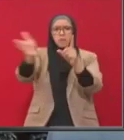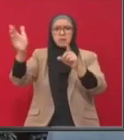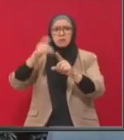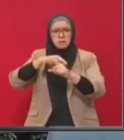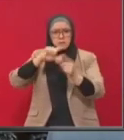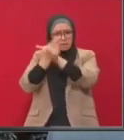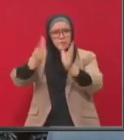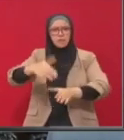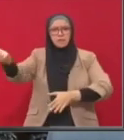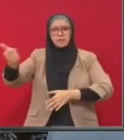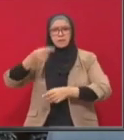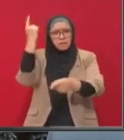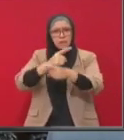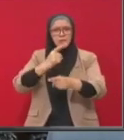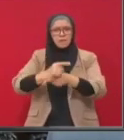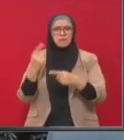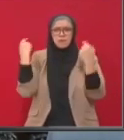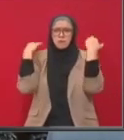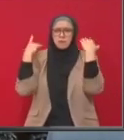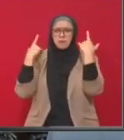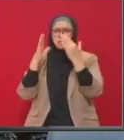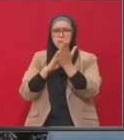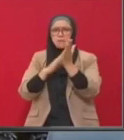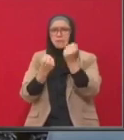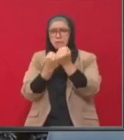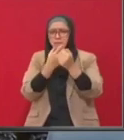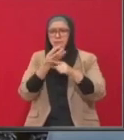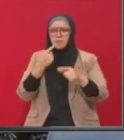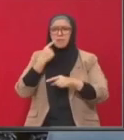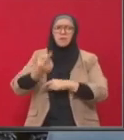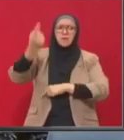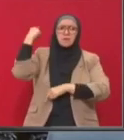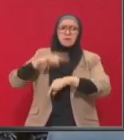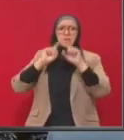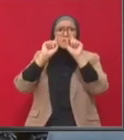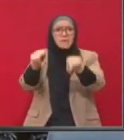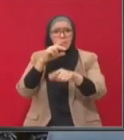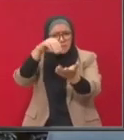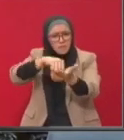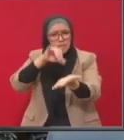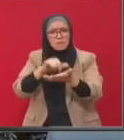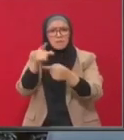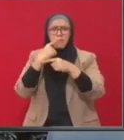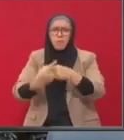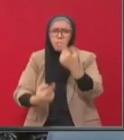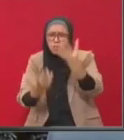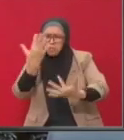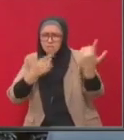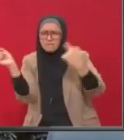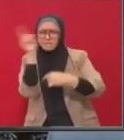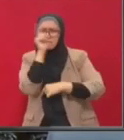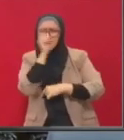betul 1-click Esa lupa like kawasan retengo semak Sam'un apa dari